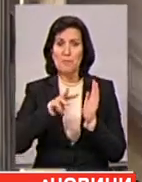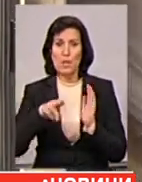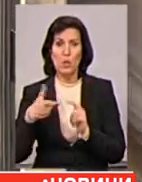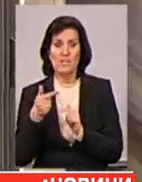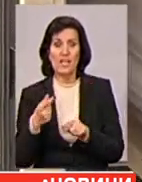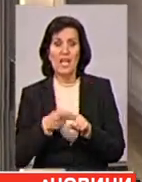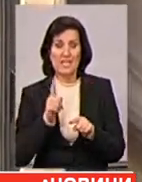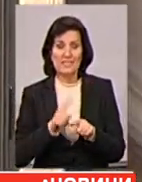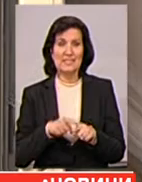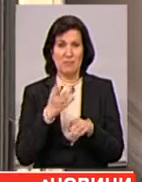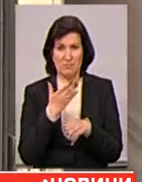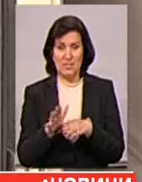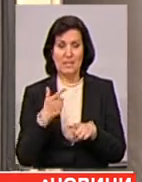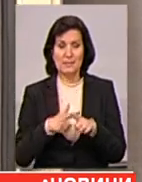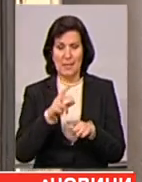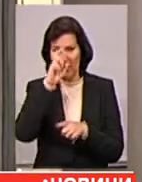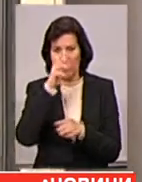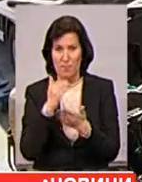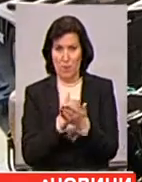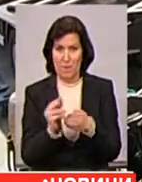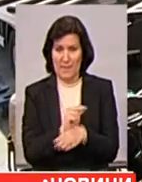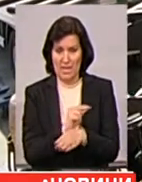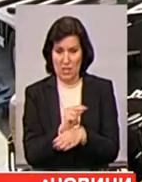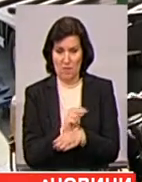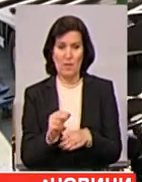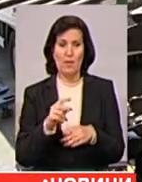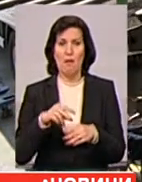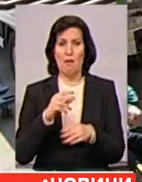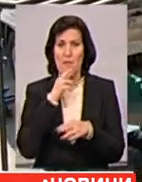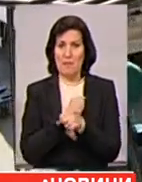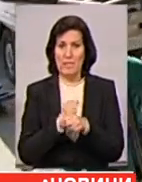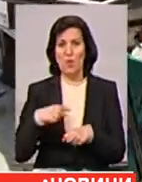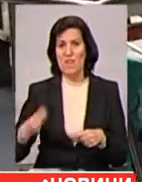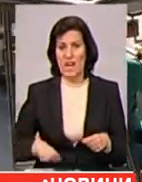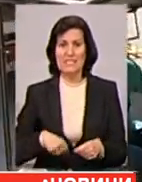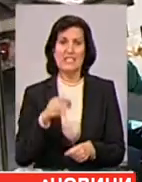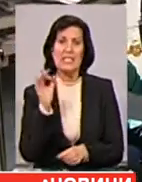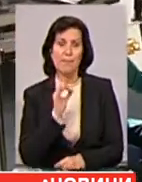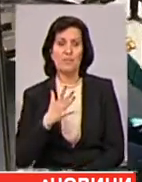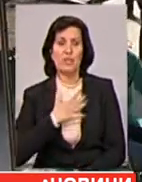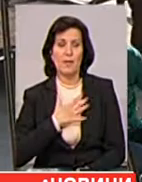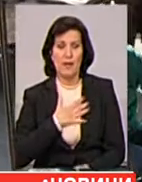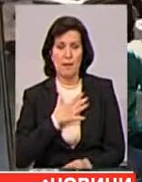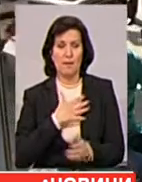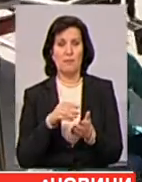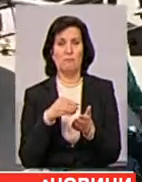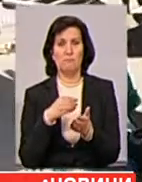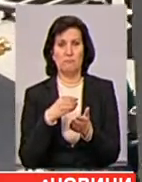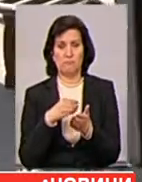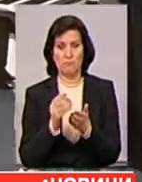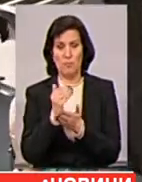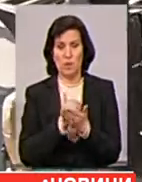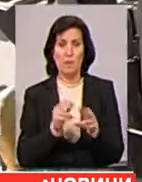торік за державними програмами лікування. Препарати вироблені у Франції, Німеччині та Канаді. Закупівлю і поставку здійснила програма